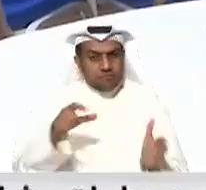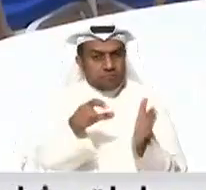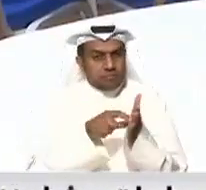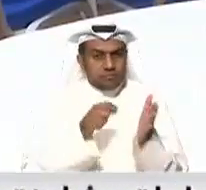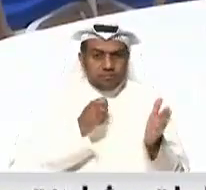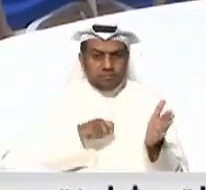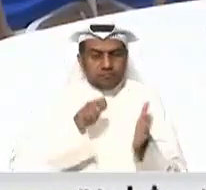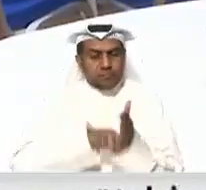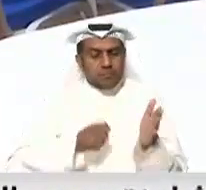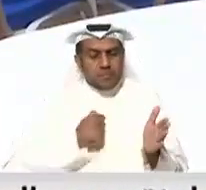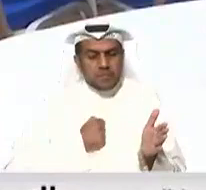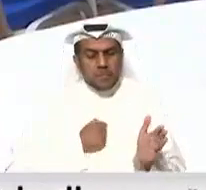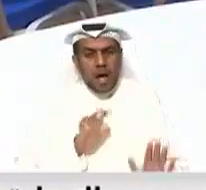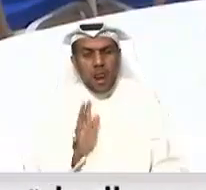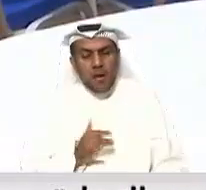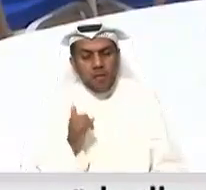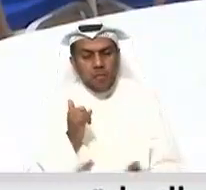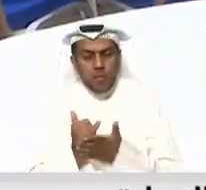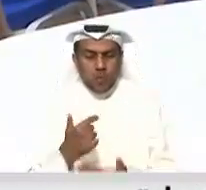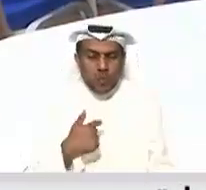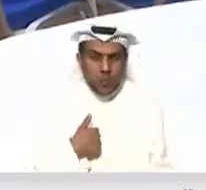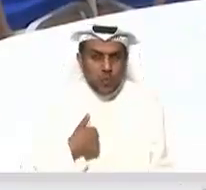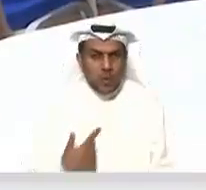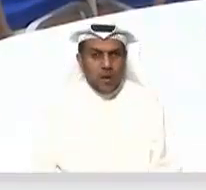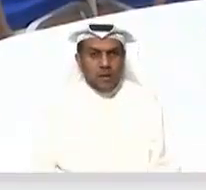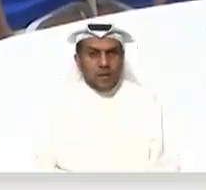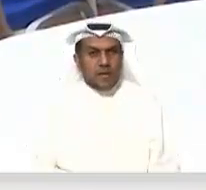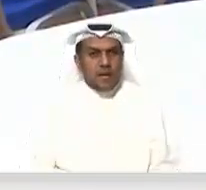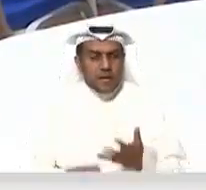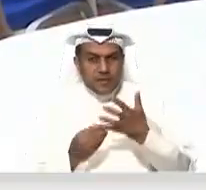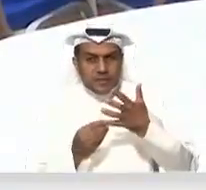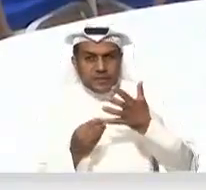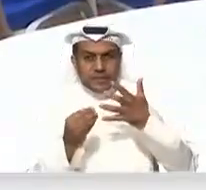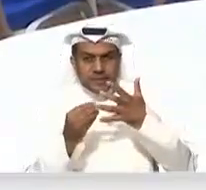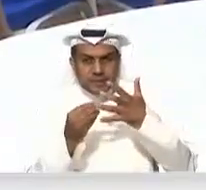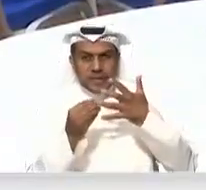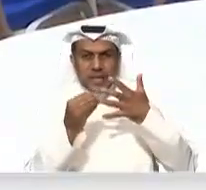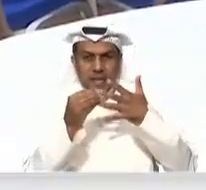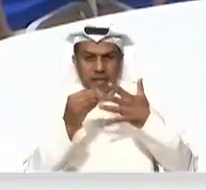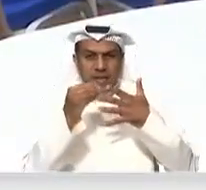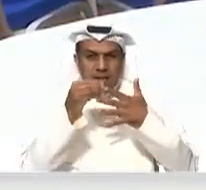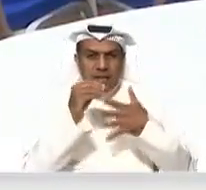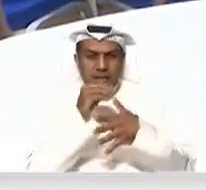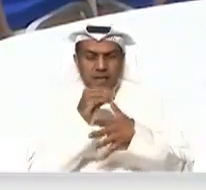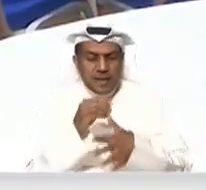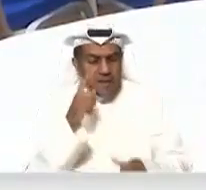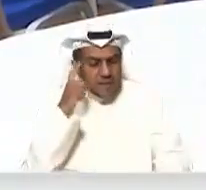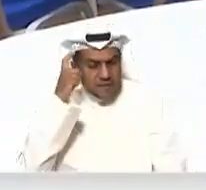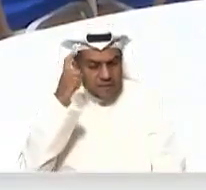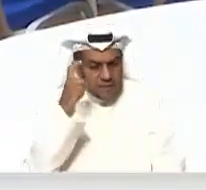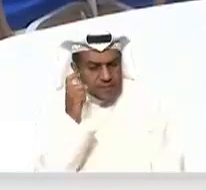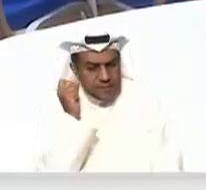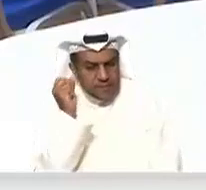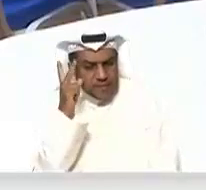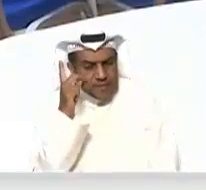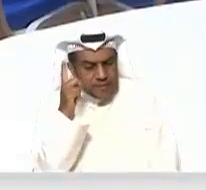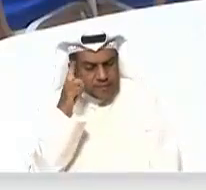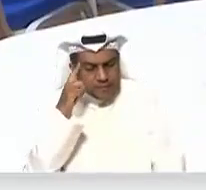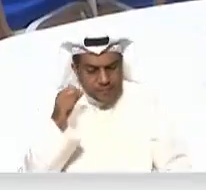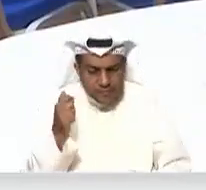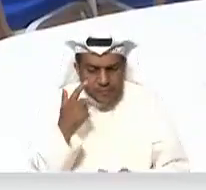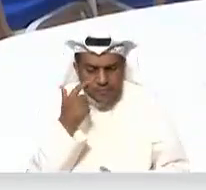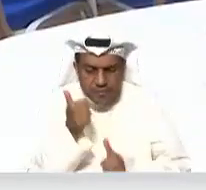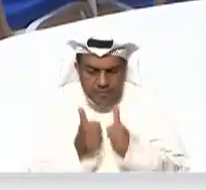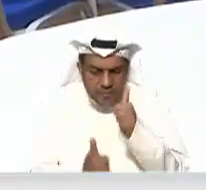شنو المراحل اللي يمر فيها أي مخترع من بداية الفكرة، من بعد ذلك تطوير هذه